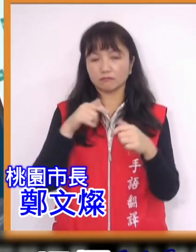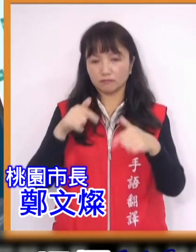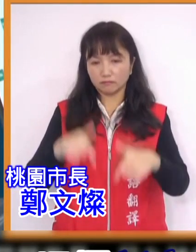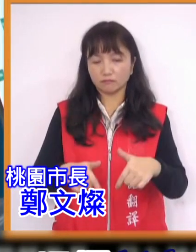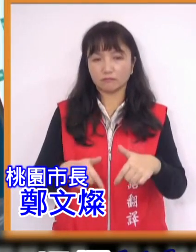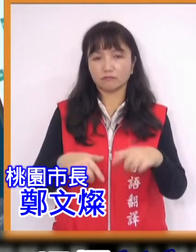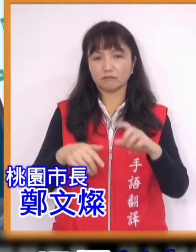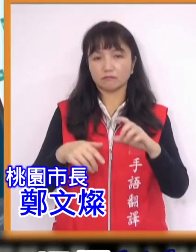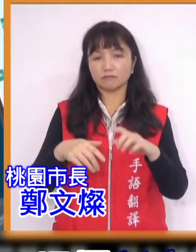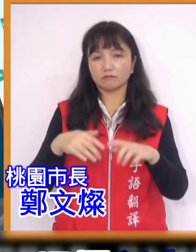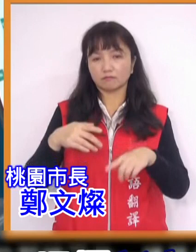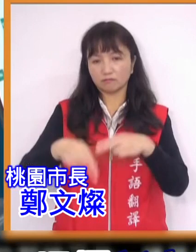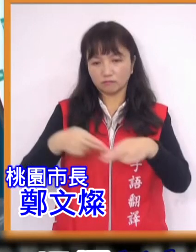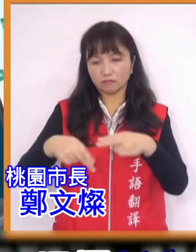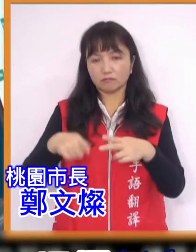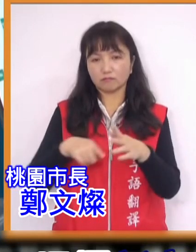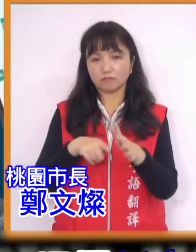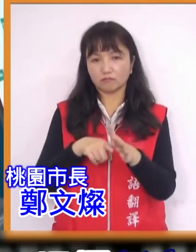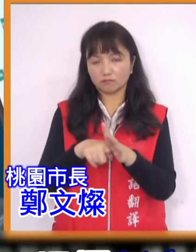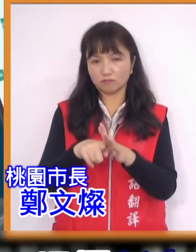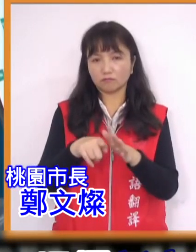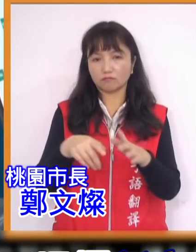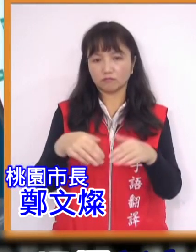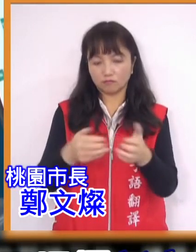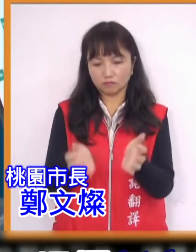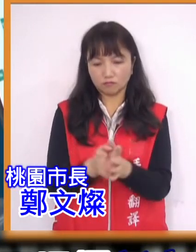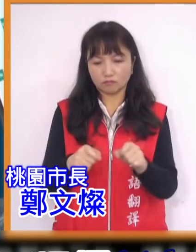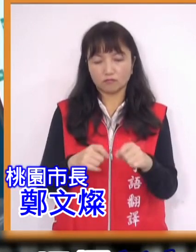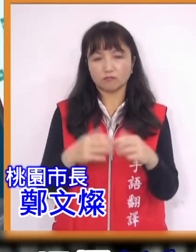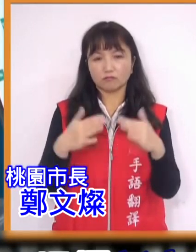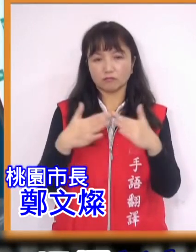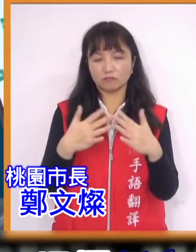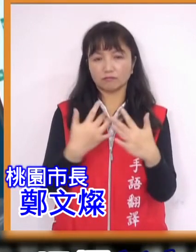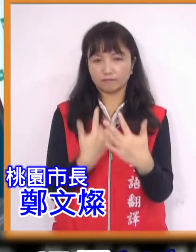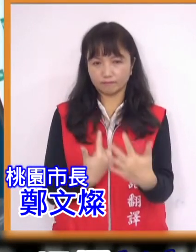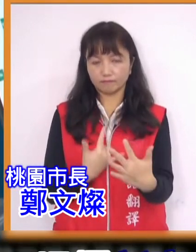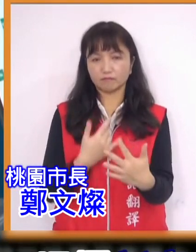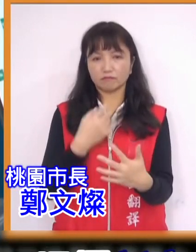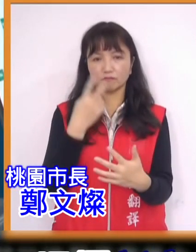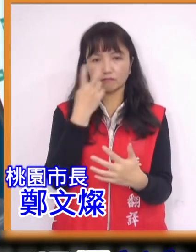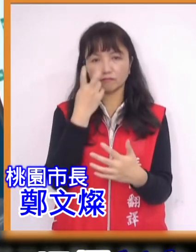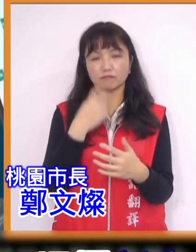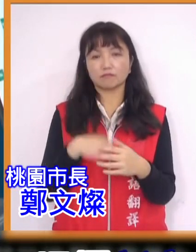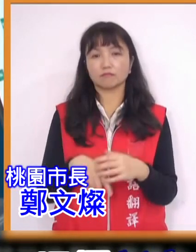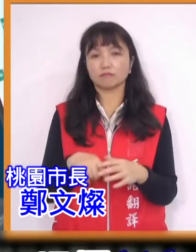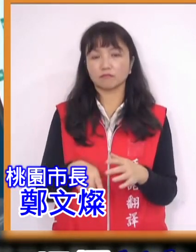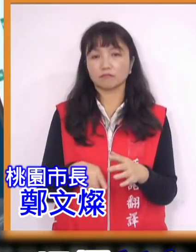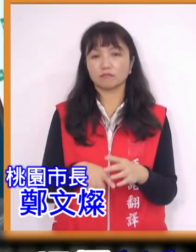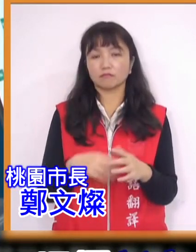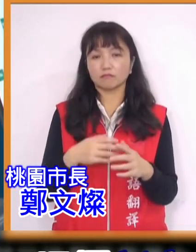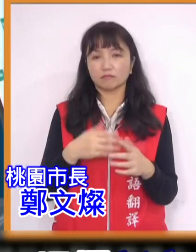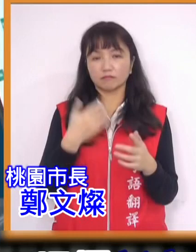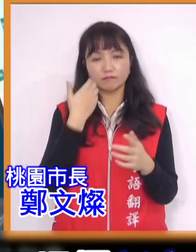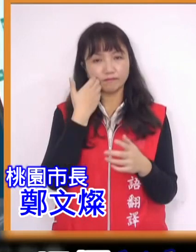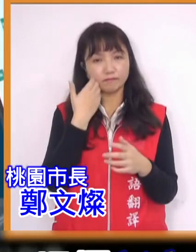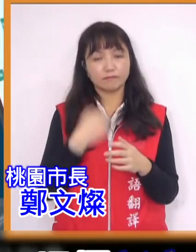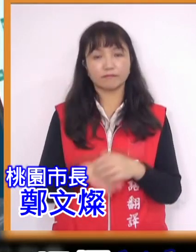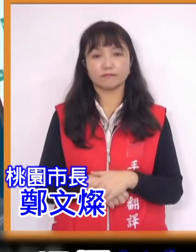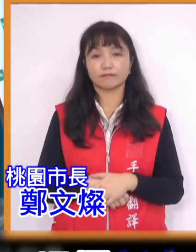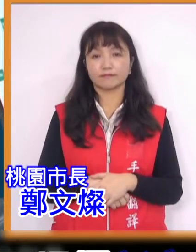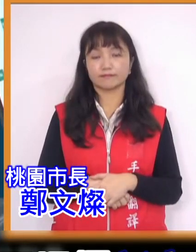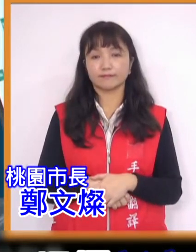哦1月9号的这个专案当中被居隔，那分别是。这个